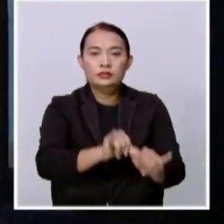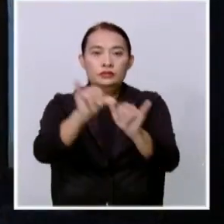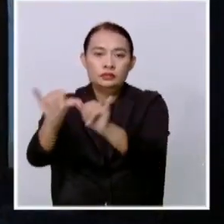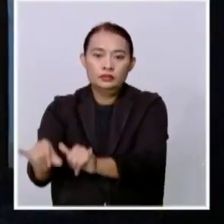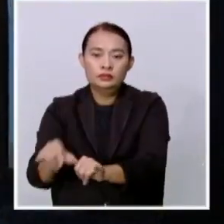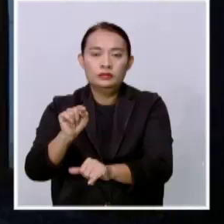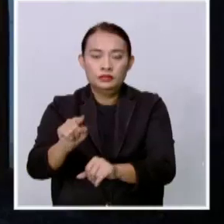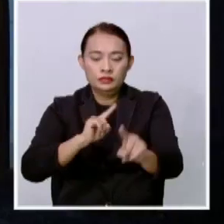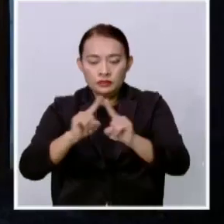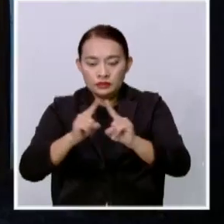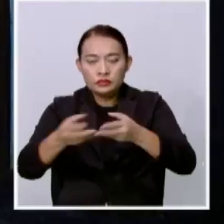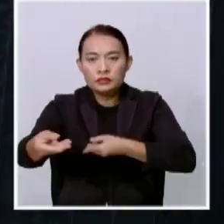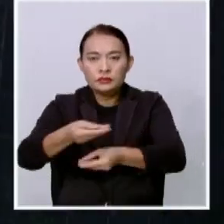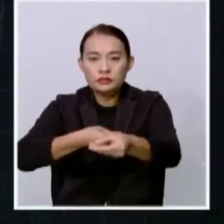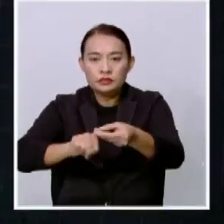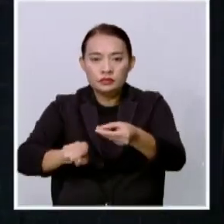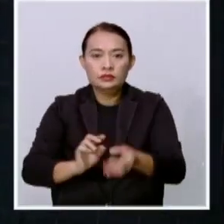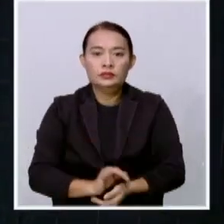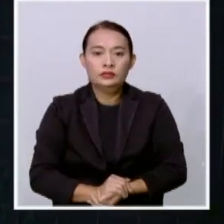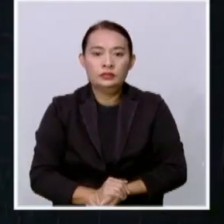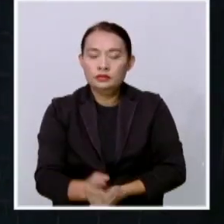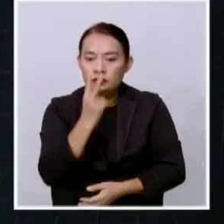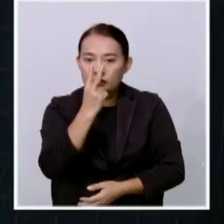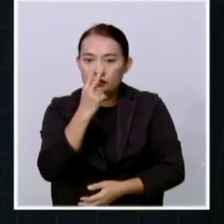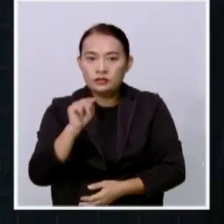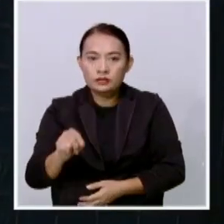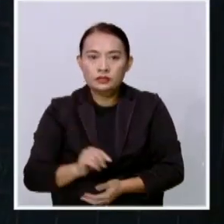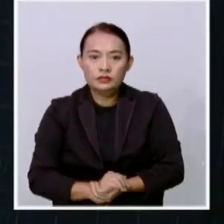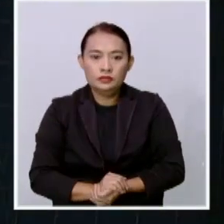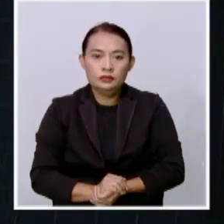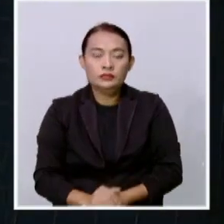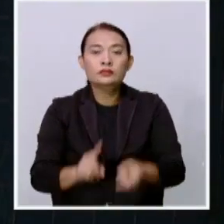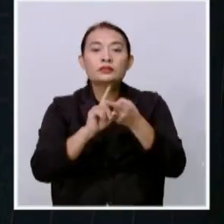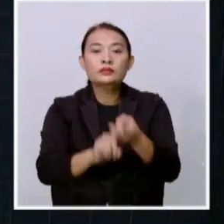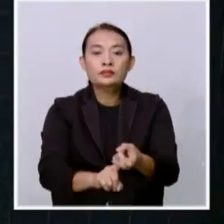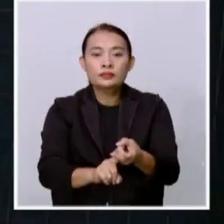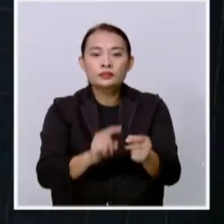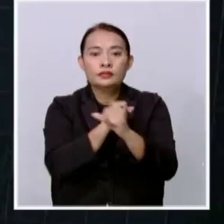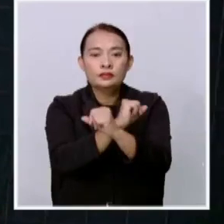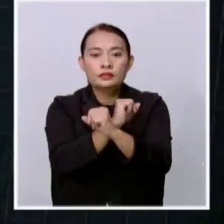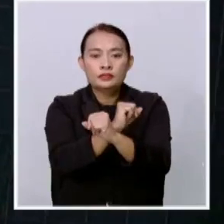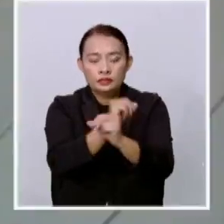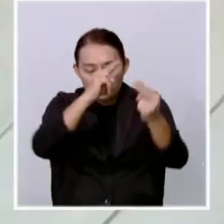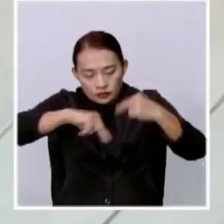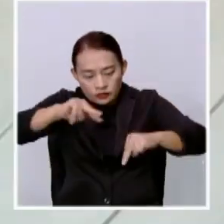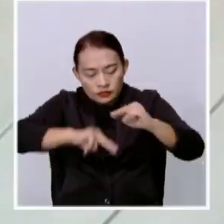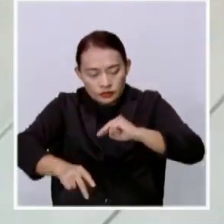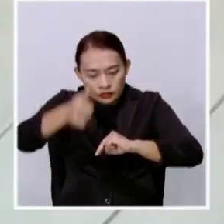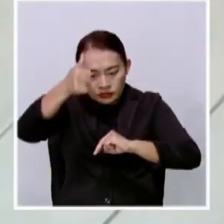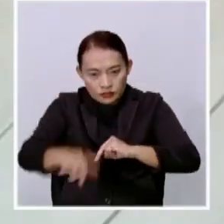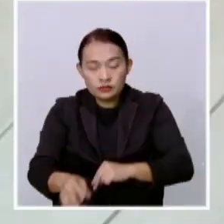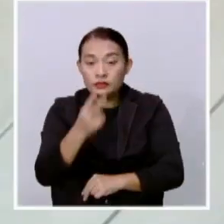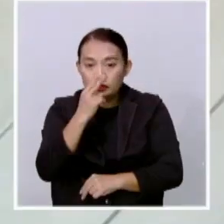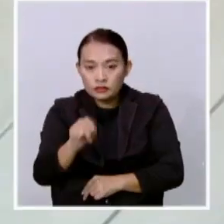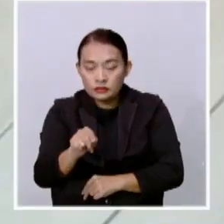ได้เป็นข้อแลกเปลี่ยนค่ะต้องมาดูกันต่อไปนะคะว่ารัสเซียจะสามารถควบคุมพื้นที่ของเมืองเซเวโรโดเนสได้ทั้งหมดหรือไ